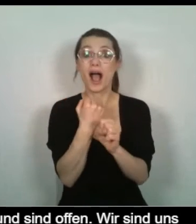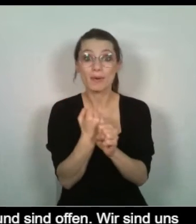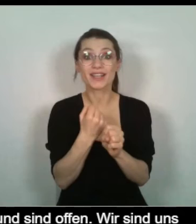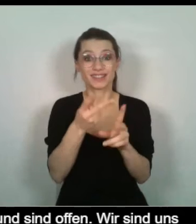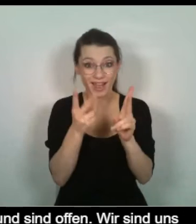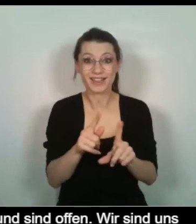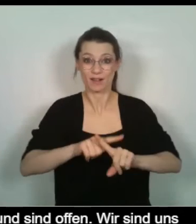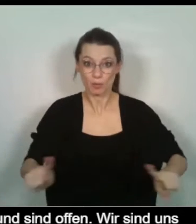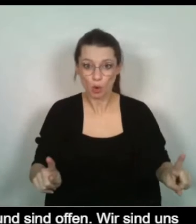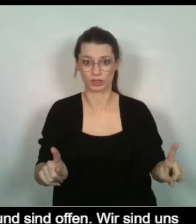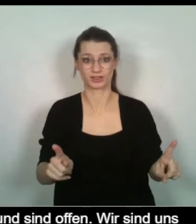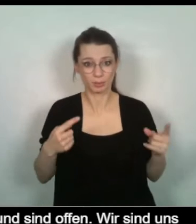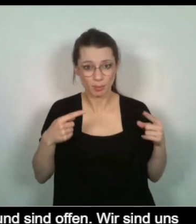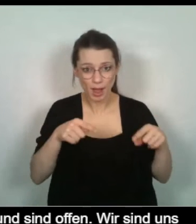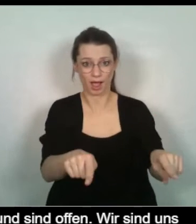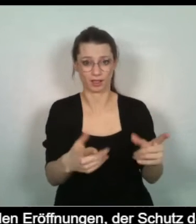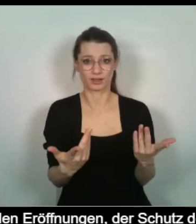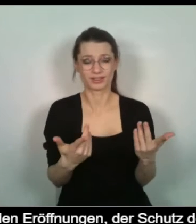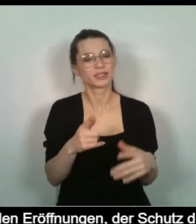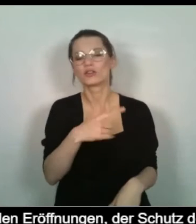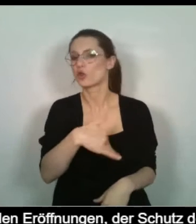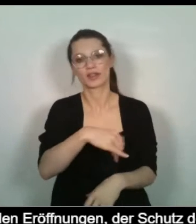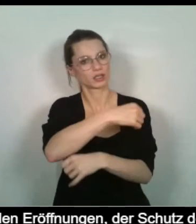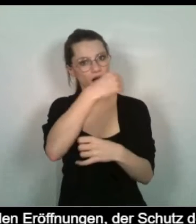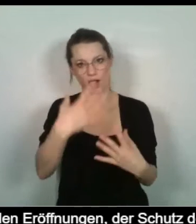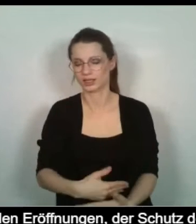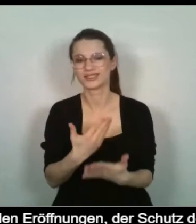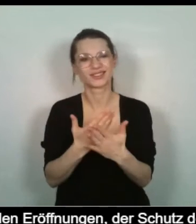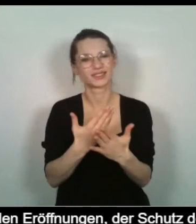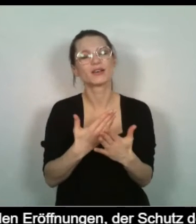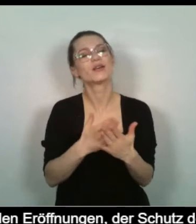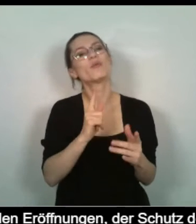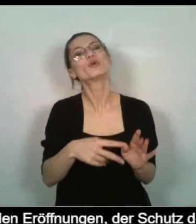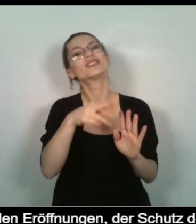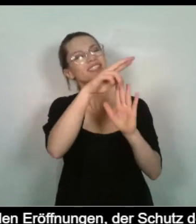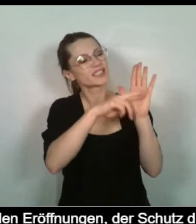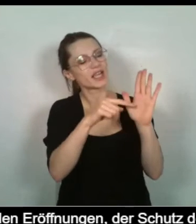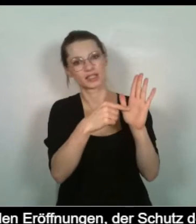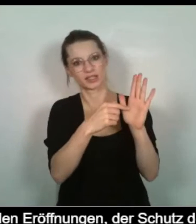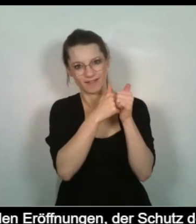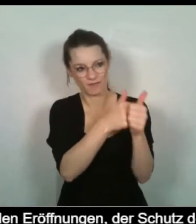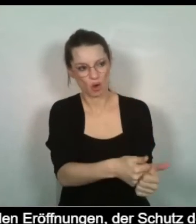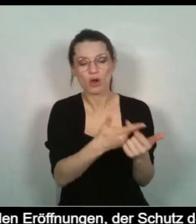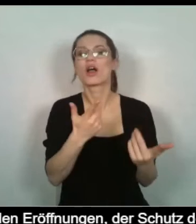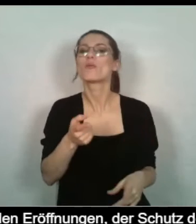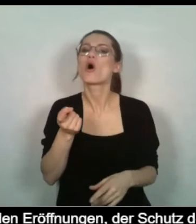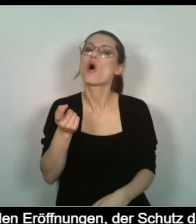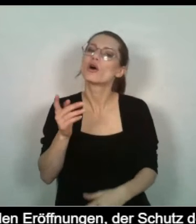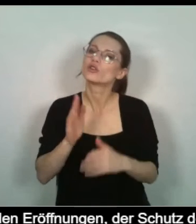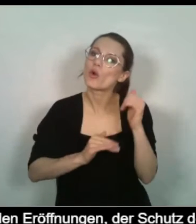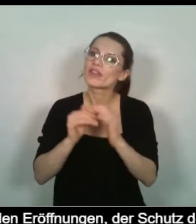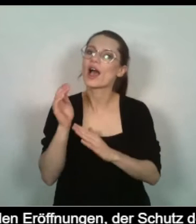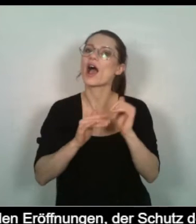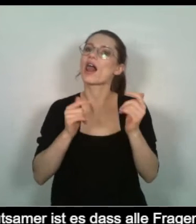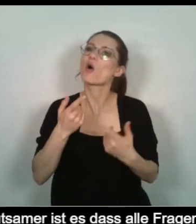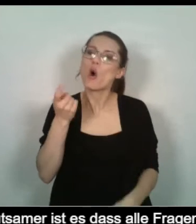nicht geklärt. Die müssen geklärt werden. Deswegen, ich habe das schon mal gesagt, wir bleiben da rechtstreu. Aber es muss auch objektiv umsetzbar sein, objektiv möglich